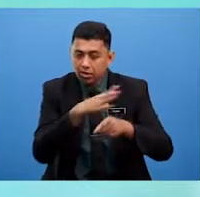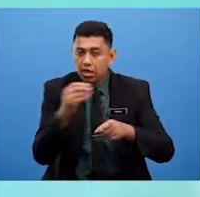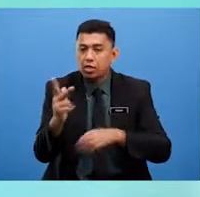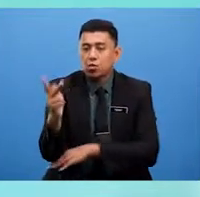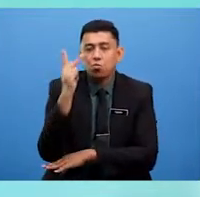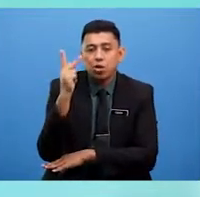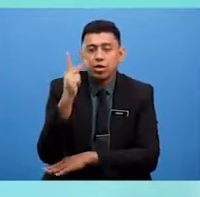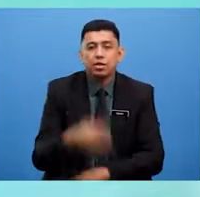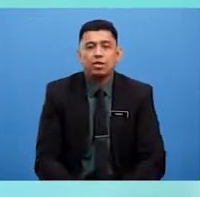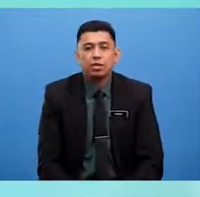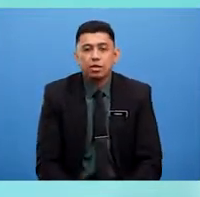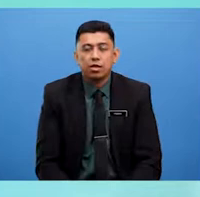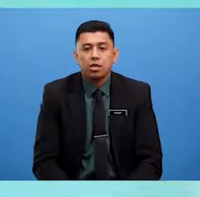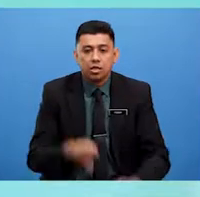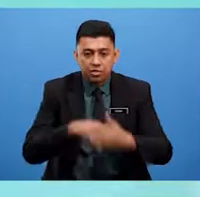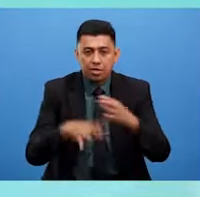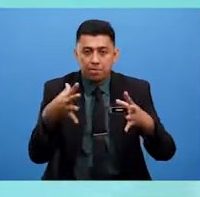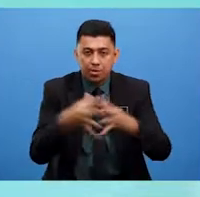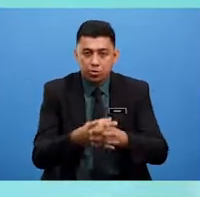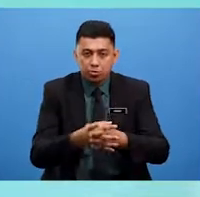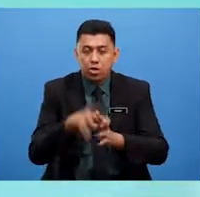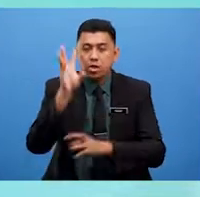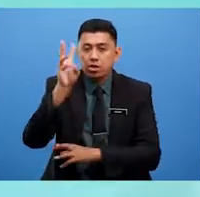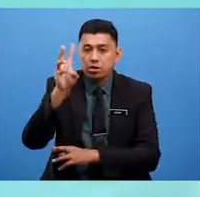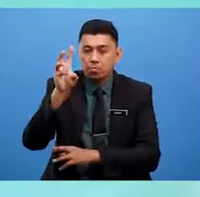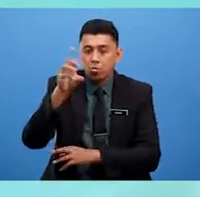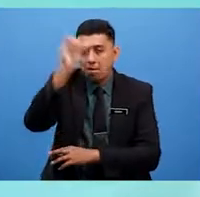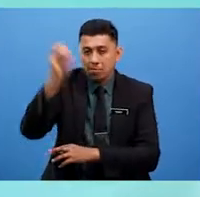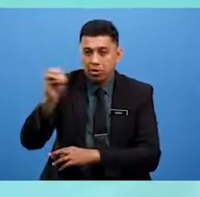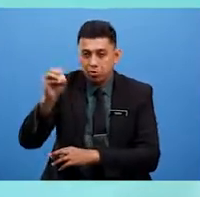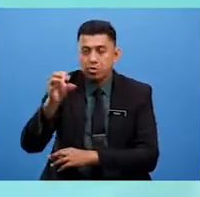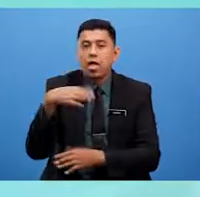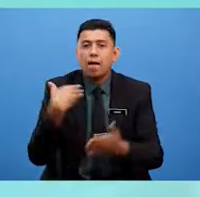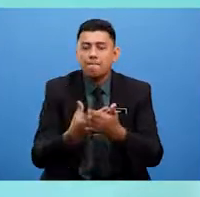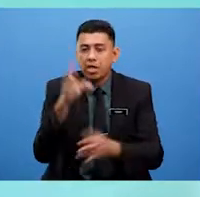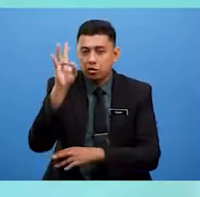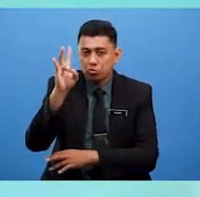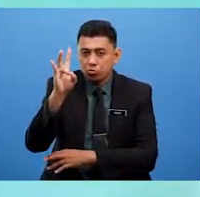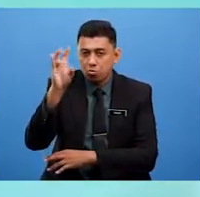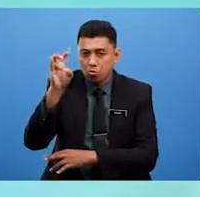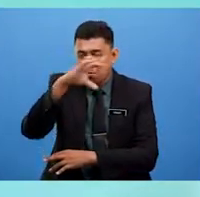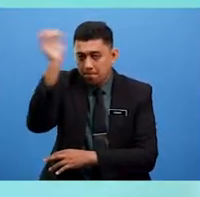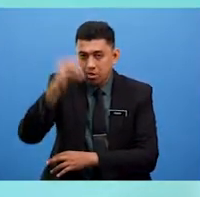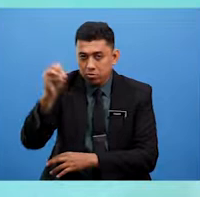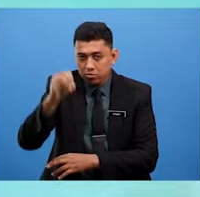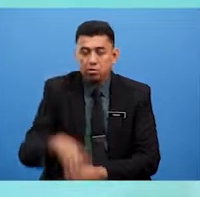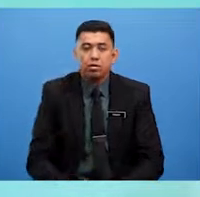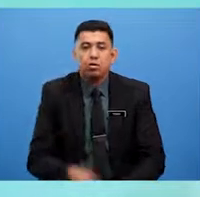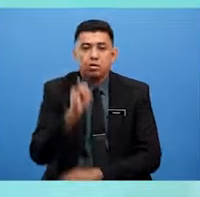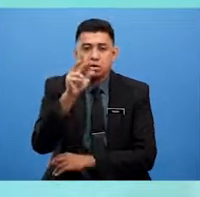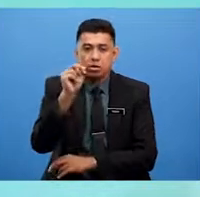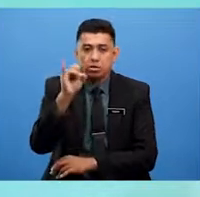kekuatan, isi padu latihan adalah antara 60% hingga 70%. Sementara intensiti latihan